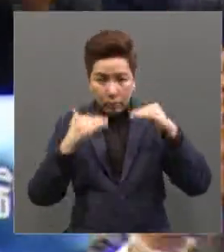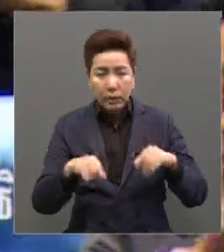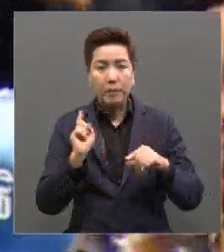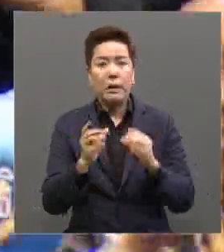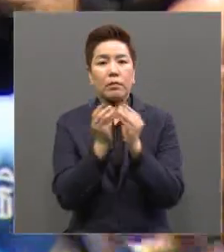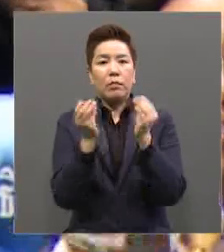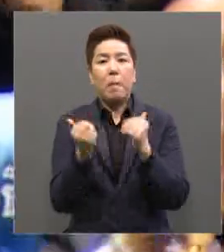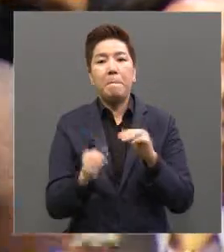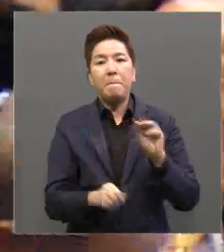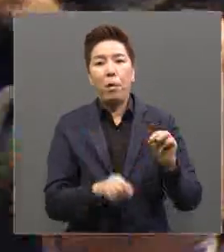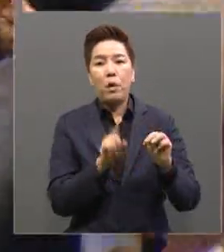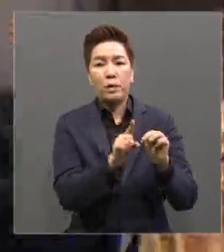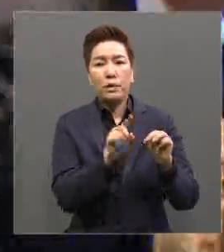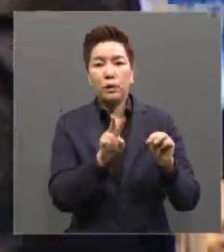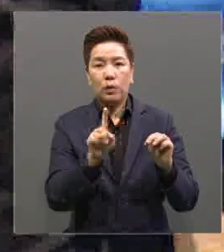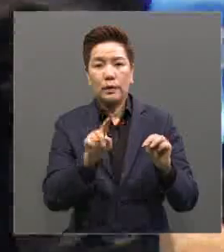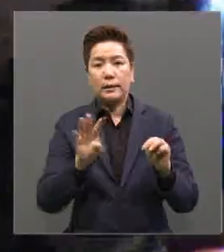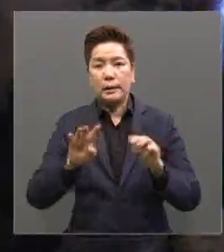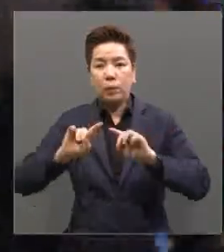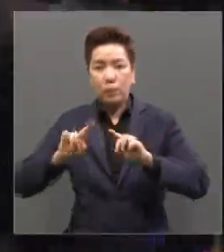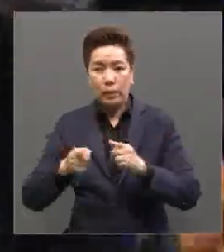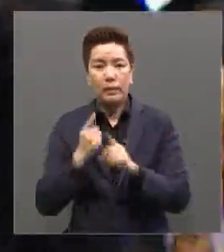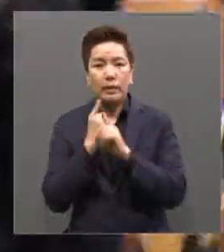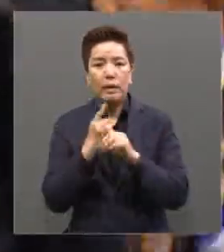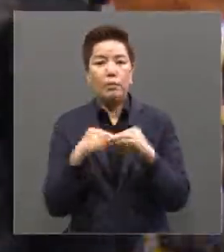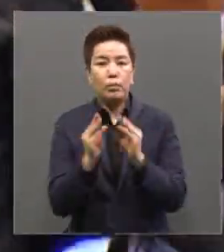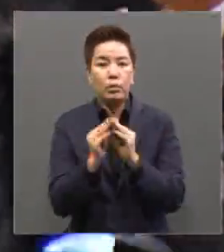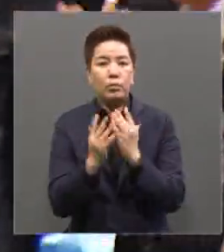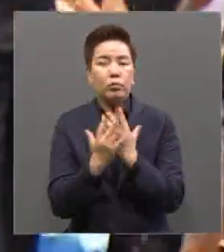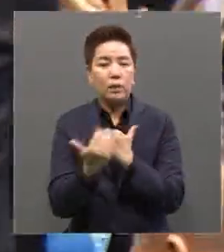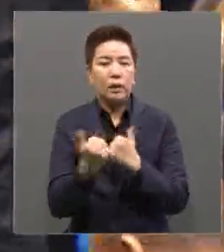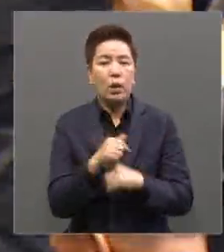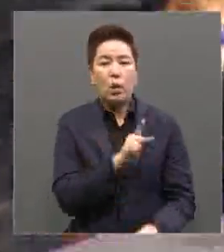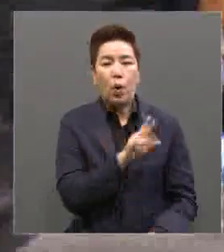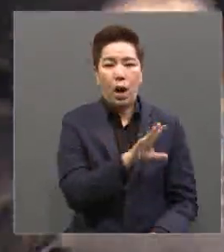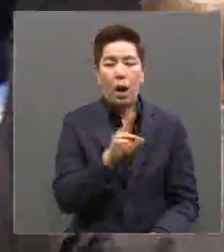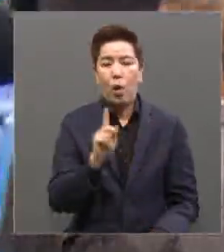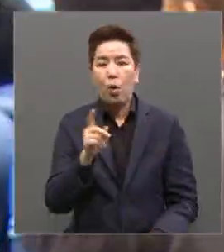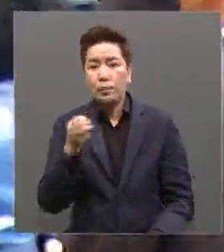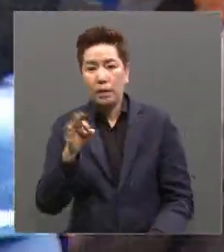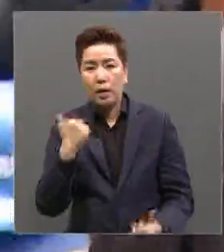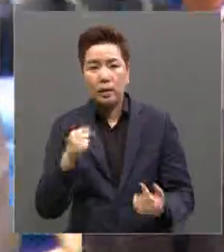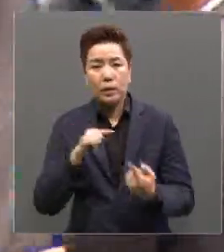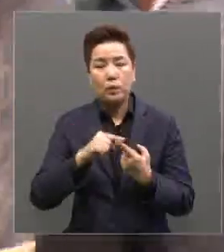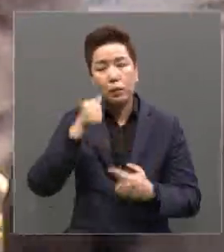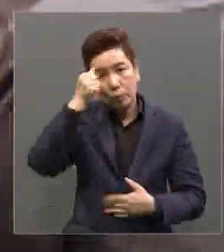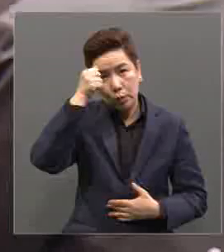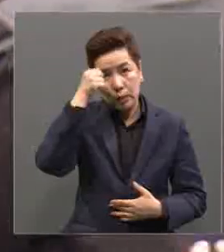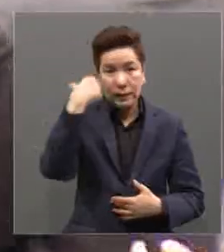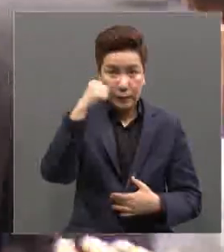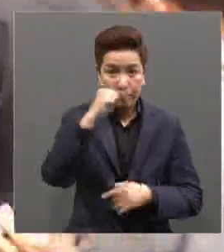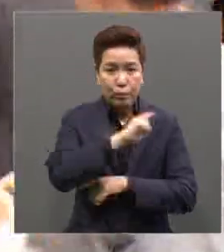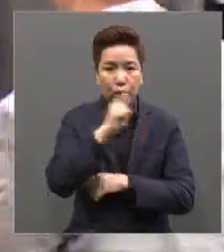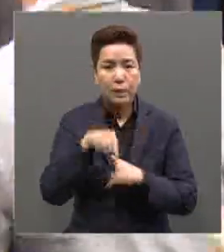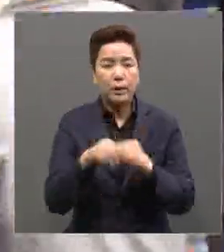รัฐธรรมนูญมาตรา 121วรรค 4ประกอบข้อบังคับการประชุมสภาข้อ 5และข้อ 19กำหนดให้ภายใน10วันต้อง